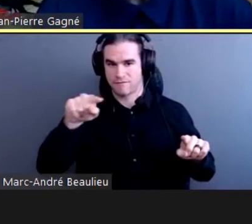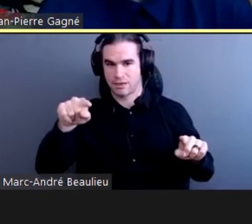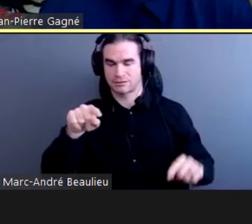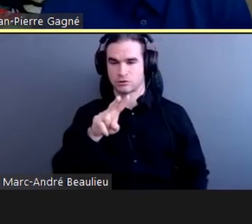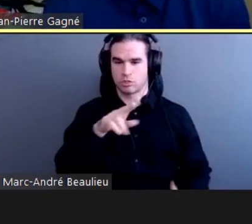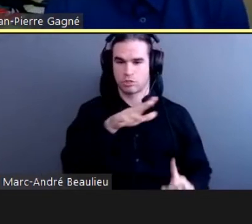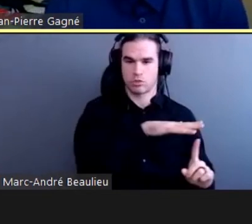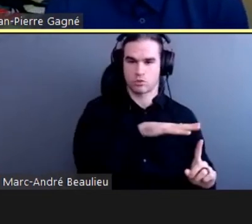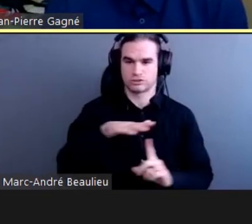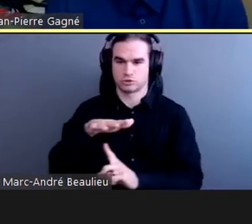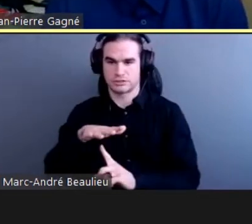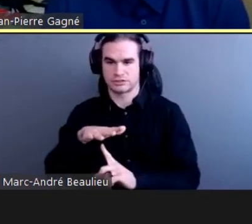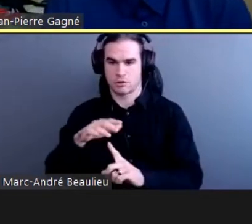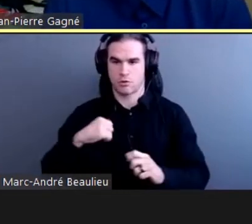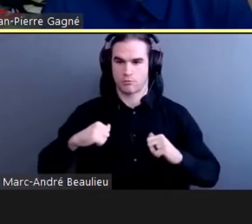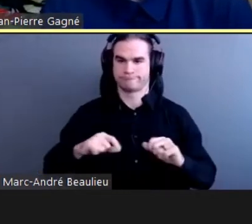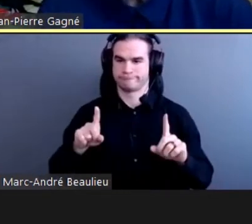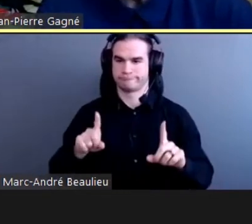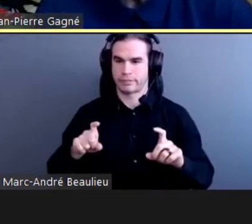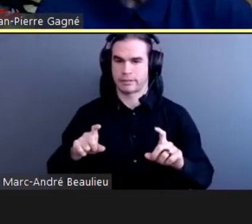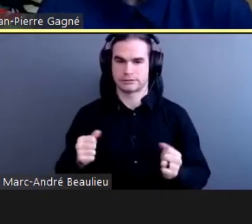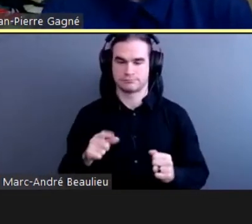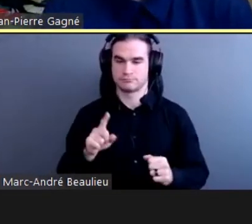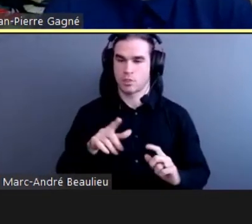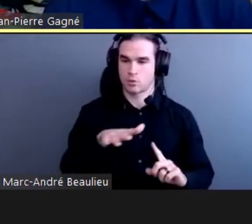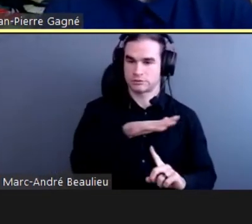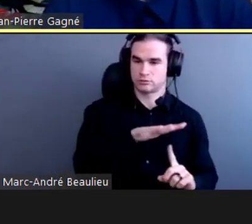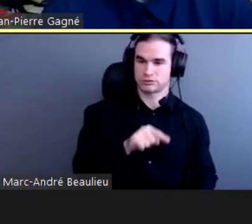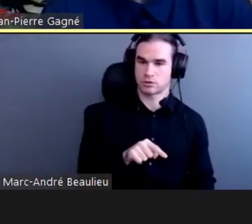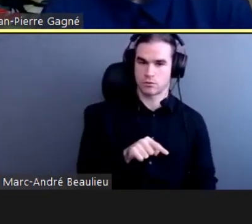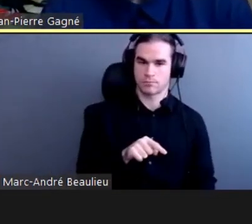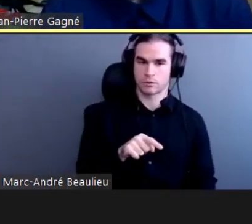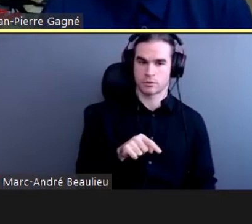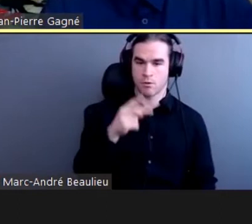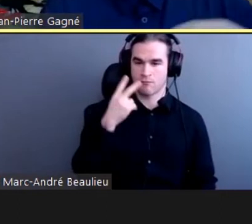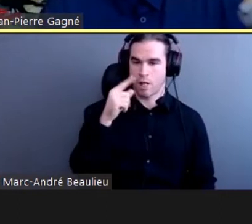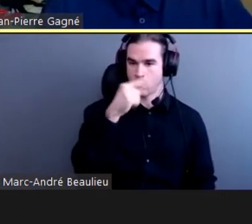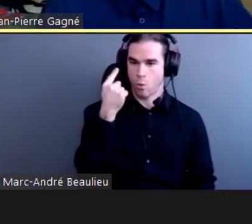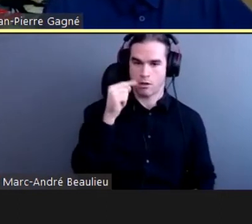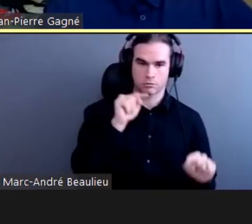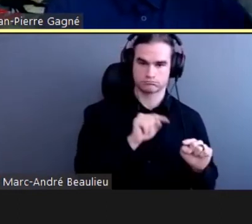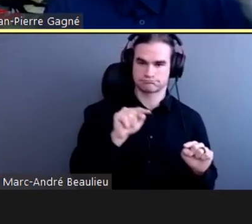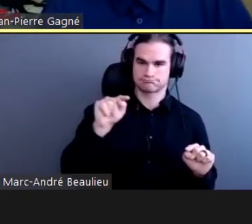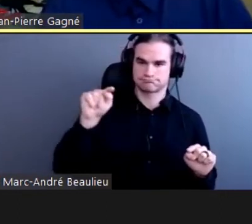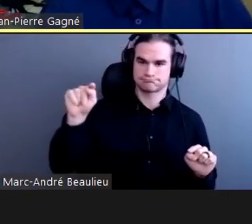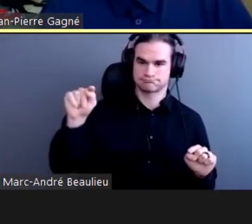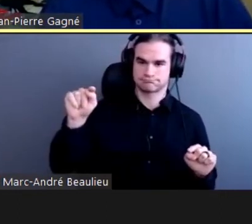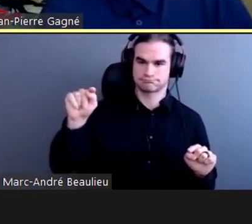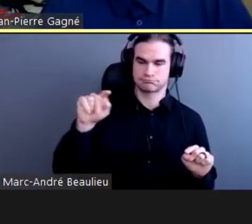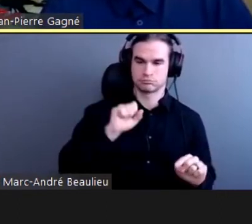deux conditions expérimentales différentes. Dans une des conditions, les points en noir, c'est quand la personne a fait